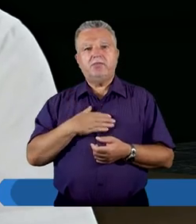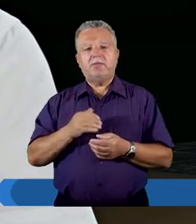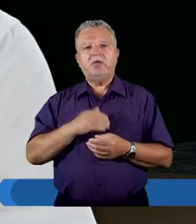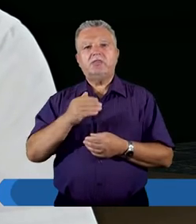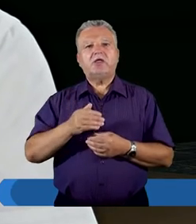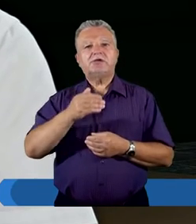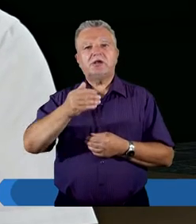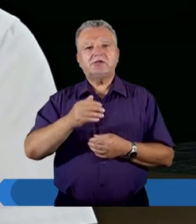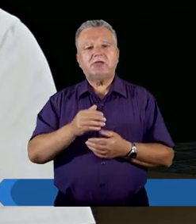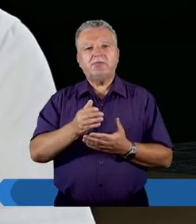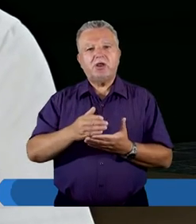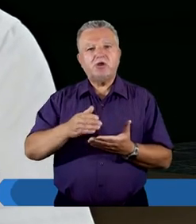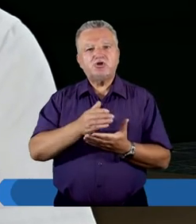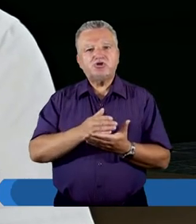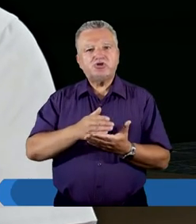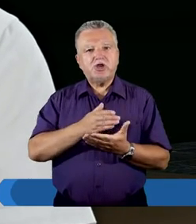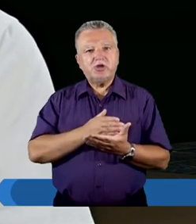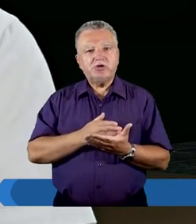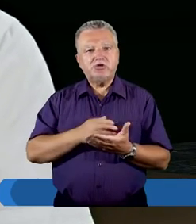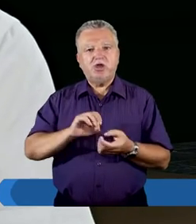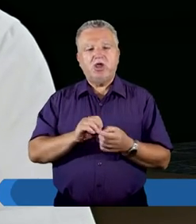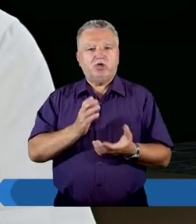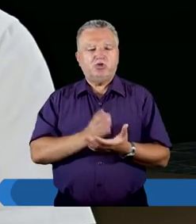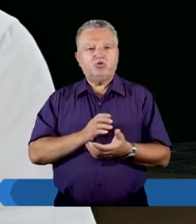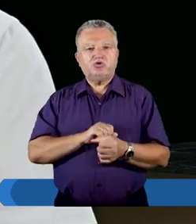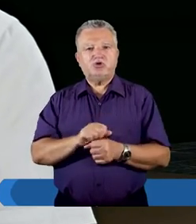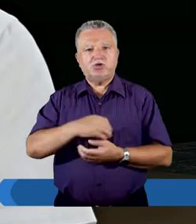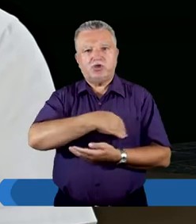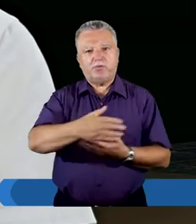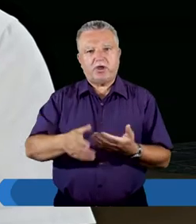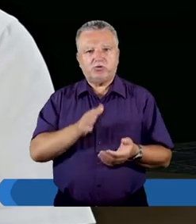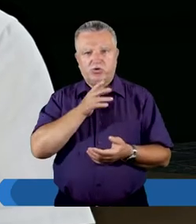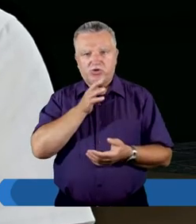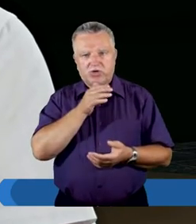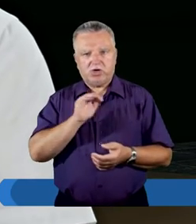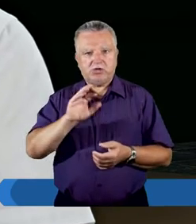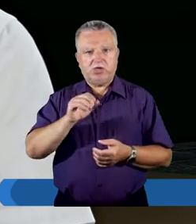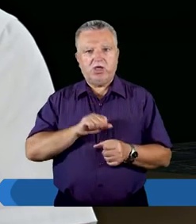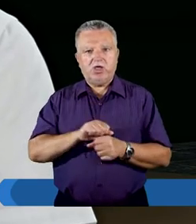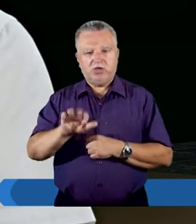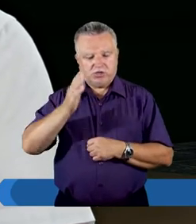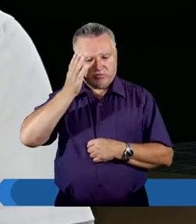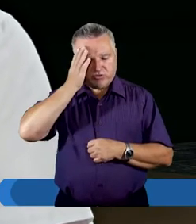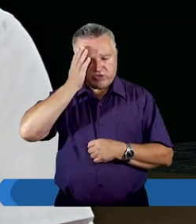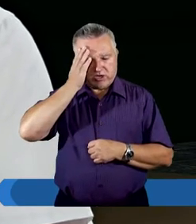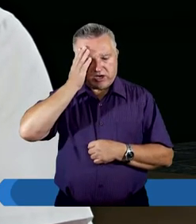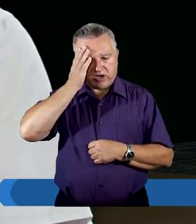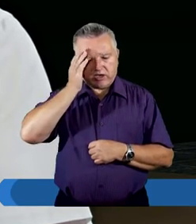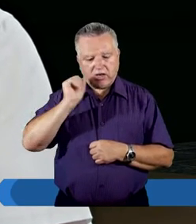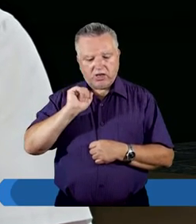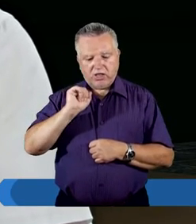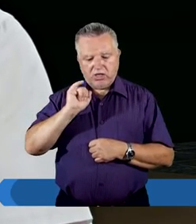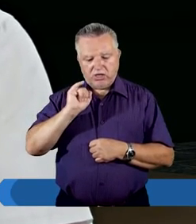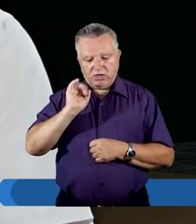dalsze, kolejne etapy. Potem, kiedy już jest państwo izraelskie, prawda, jakie jest poznanie, Daniel właśnie, który pokazuje, a